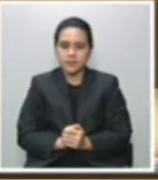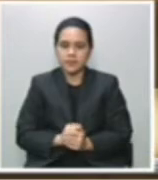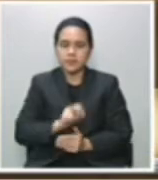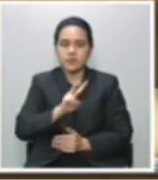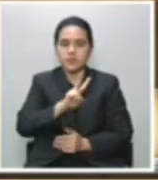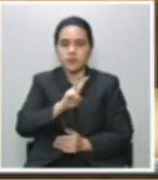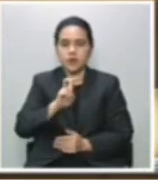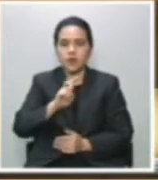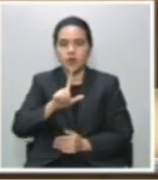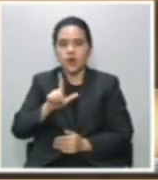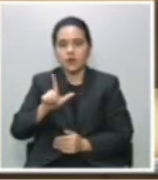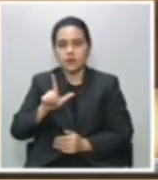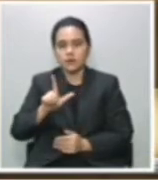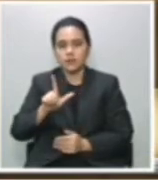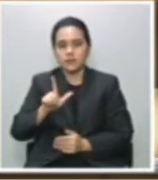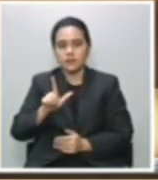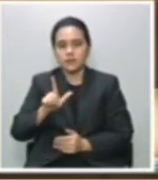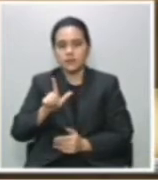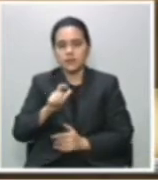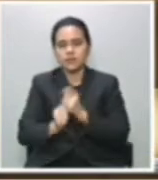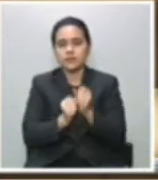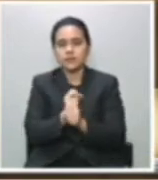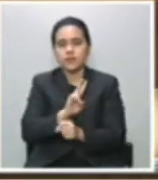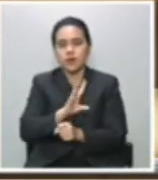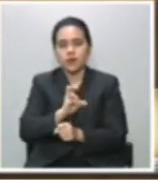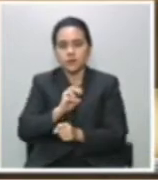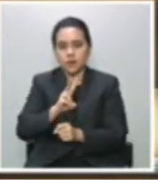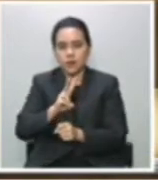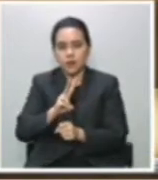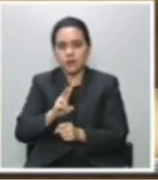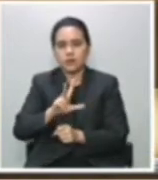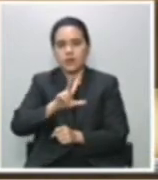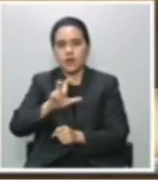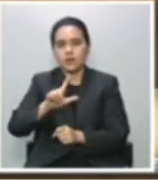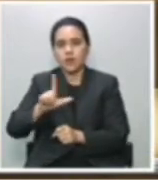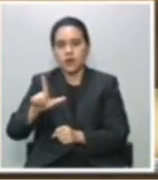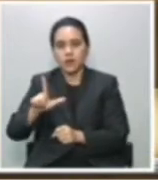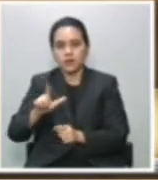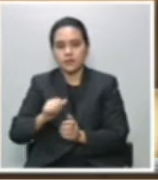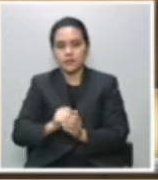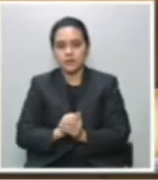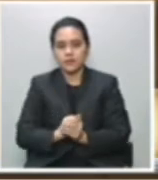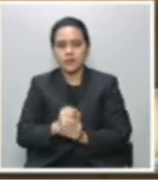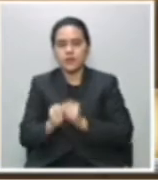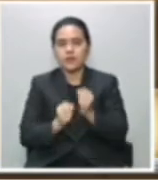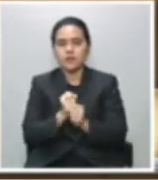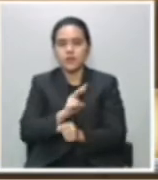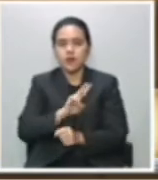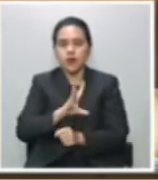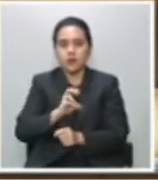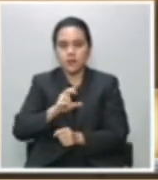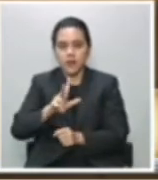200กว่าล้านในปี2562มี300กว่าล้านแต่ใน2563